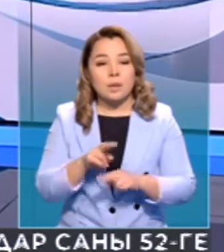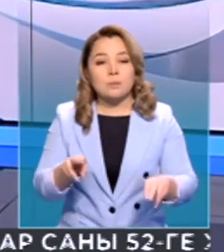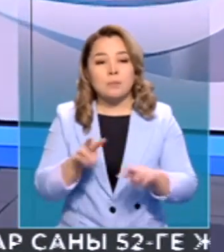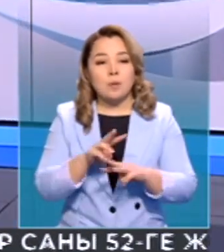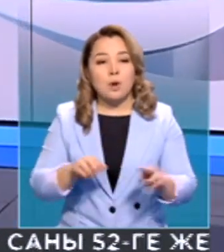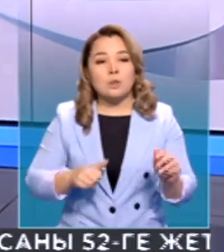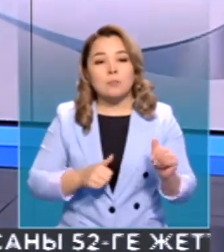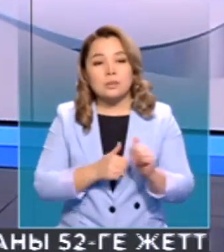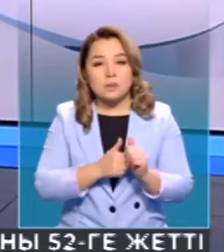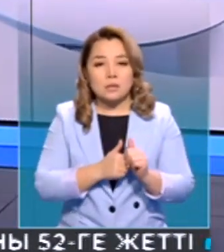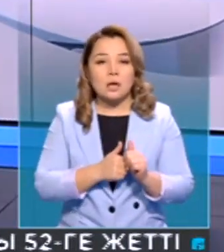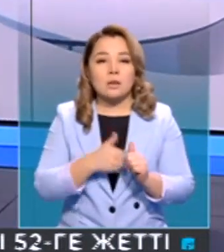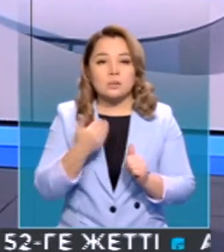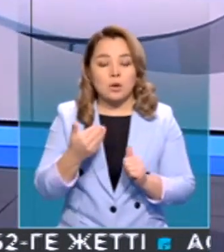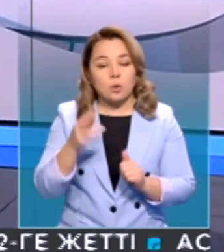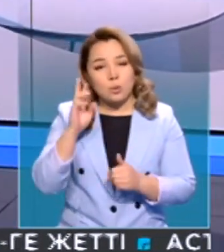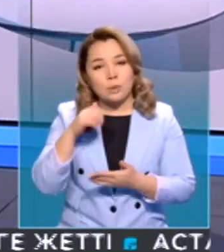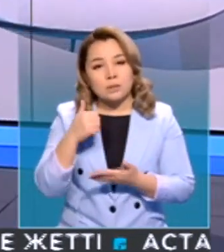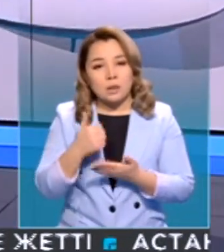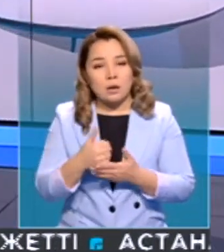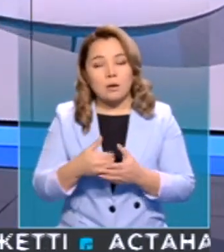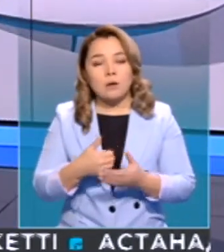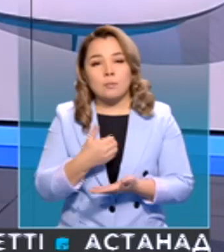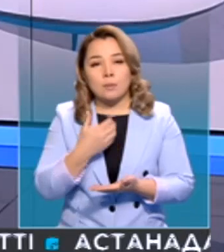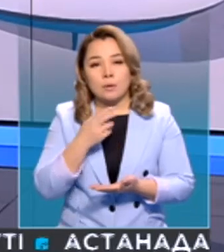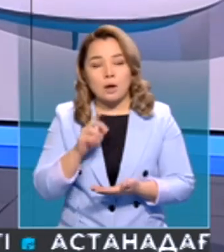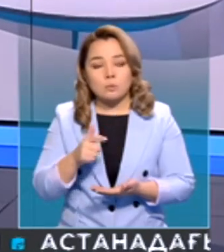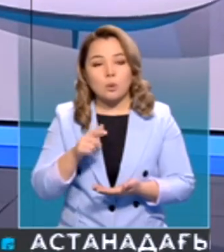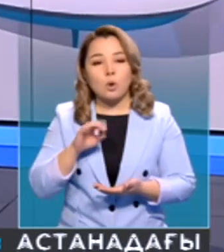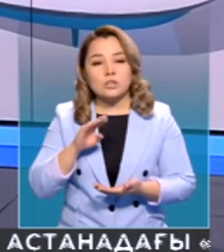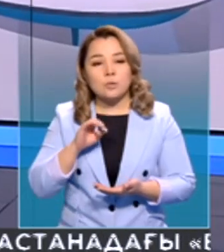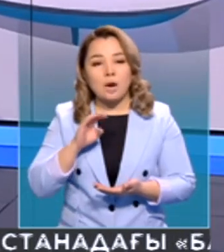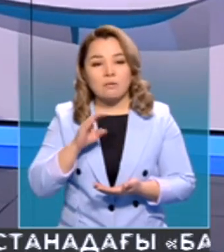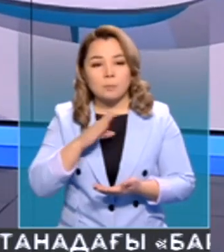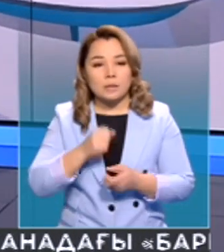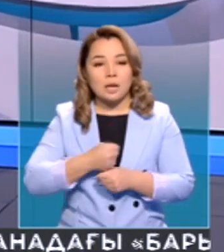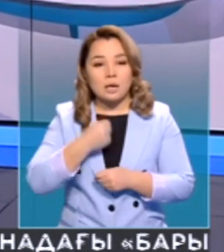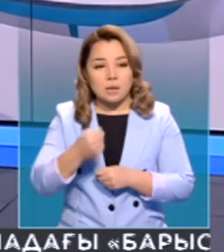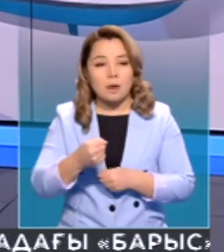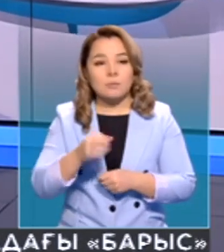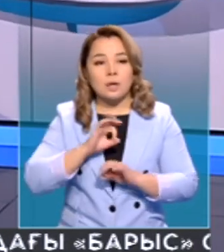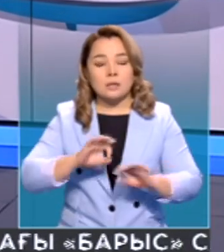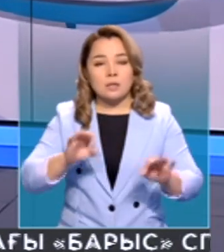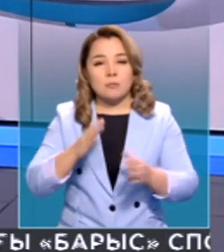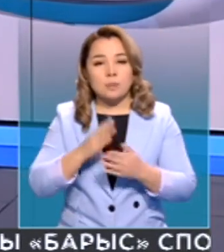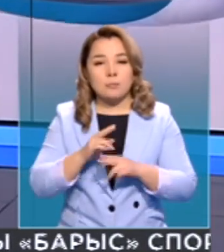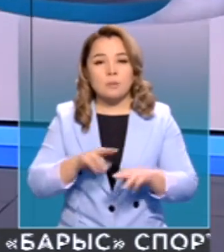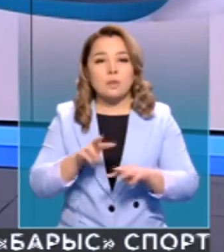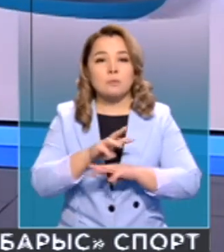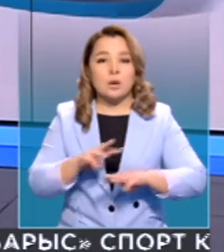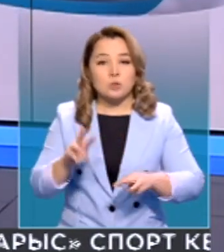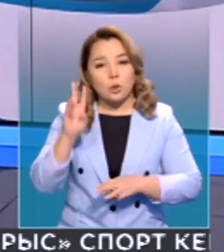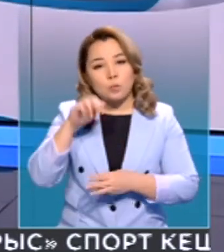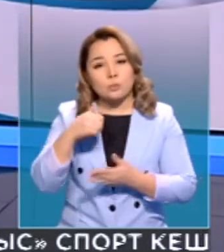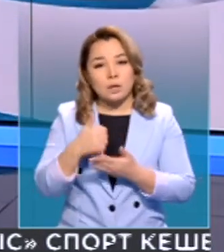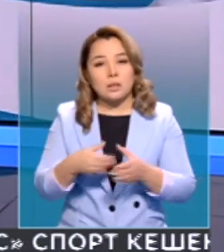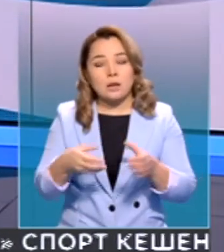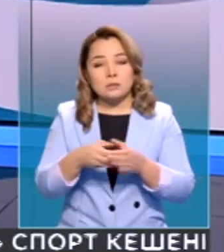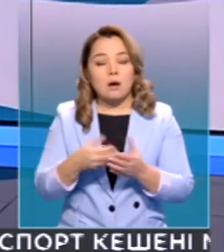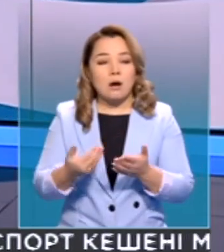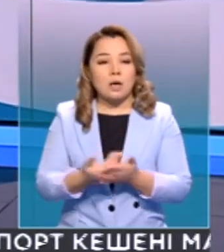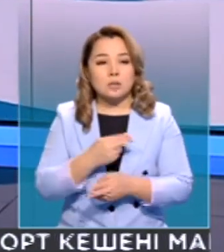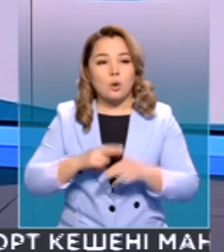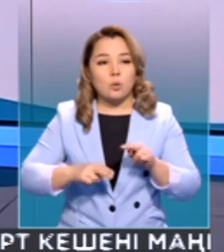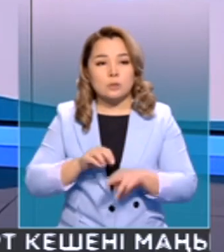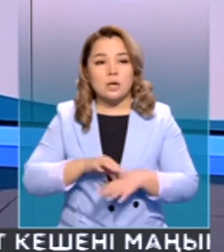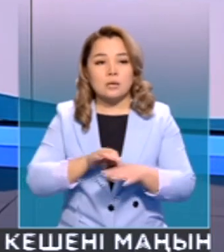Премьер-министрдің орынбасары әрі үкімет аппаратының басшысы болып Ғалымжан Қойшыбаев тағайындалды. Еске салсам, премьер-министр кеңсесі үкімет аппараты ретінде қайта